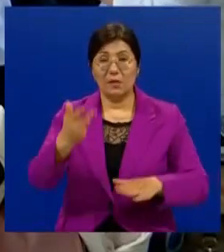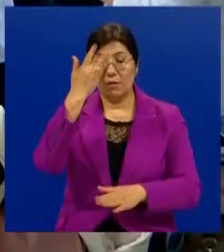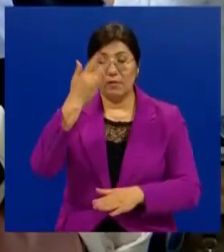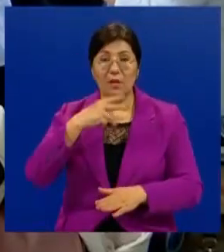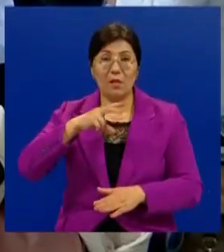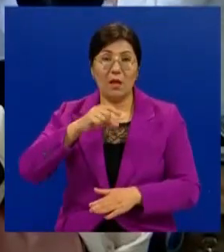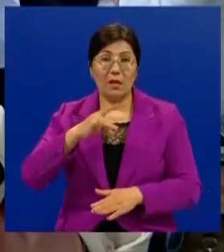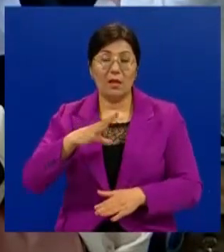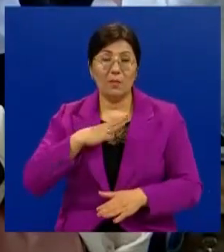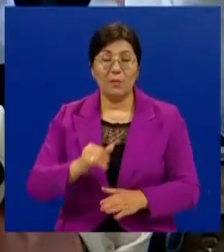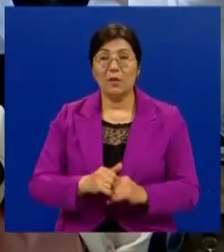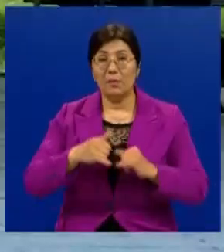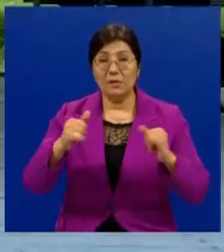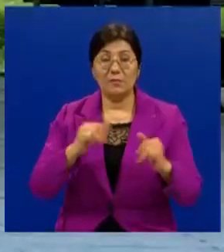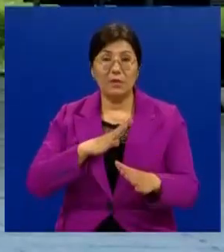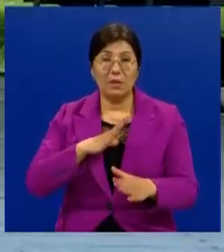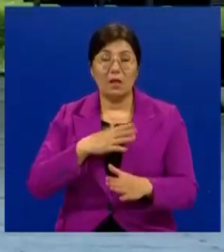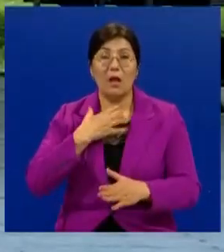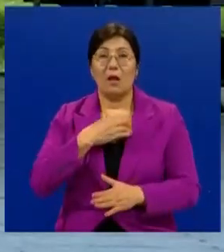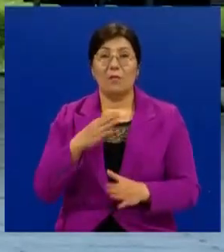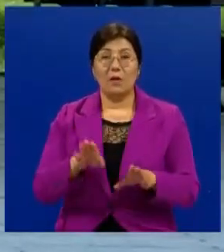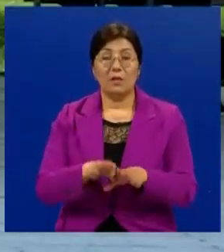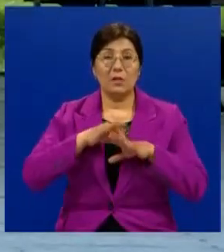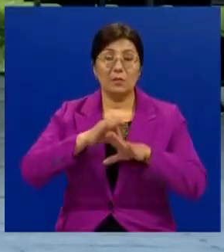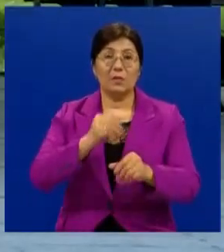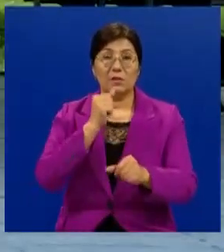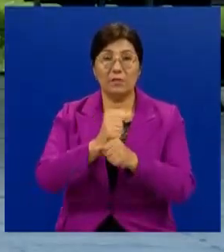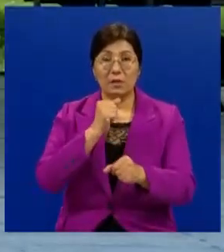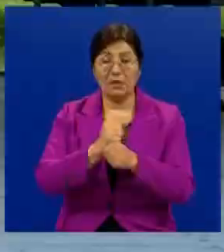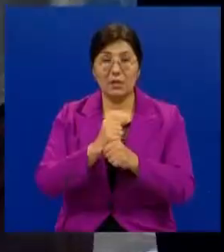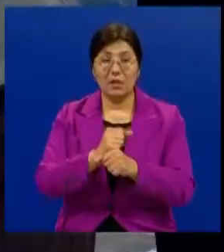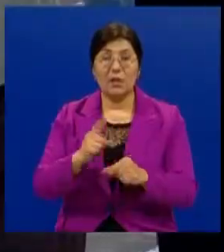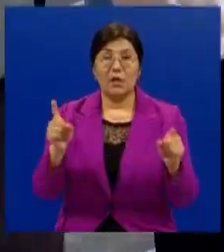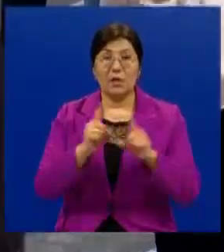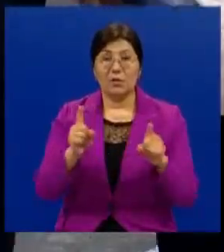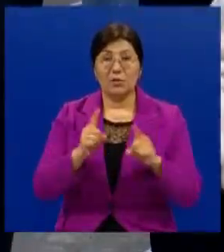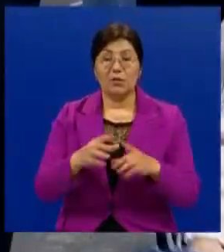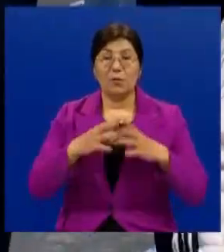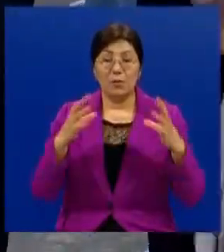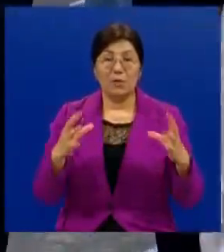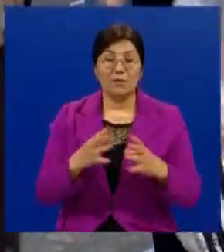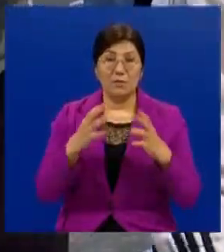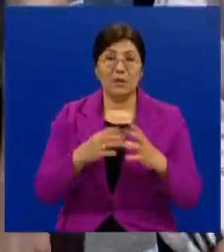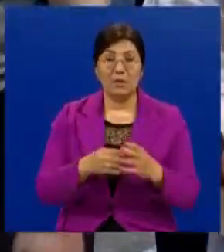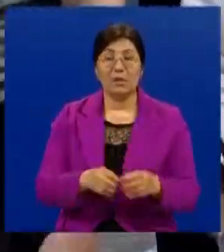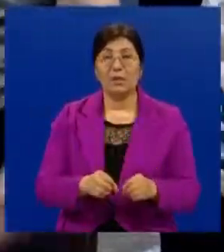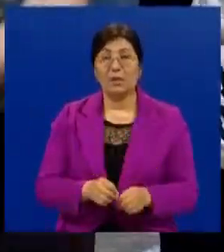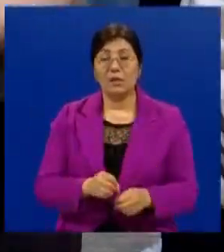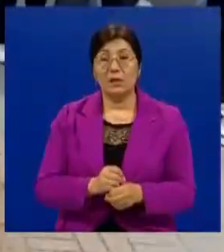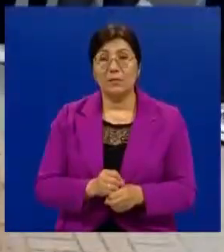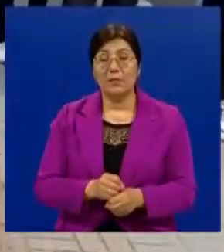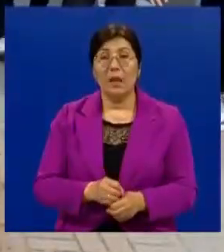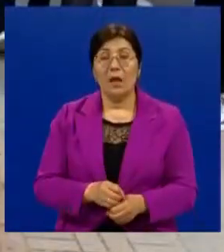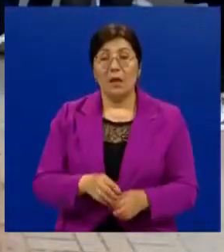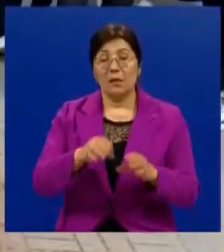было интенсивным и запоминающимся, важно так организовать работу летнего лагеря, чтобы соблюсти требования безопасности и создать условия